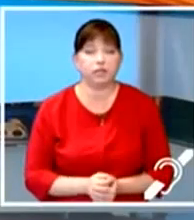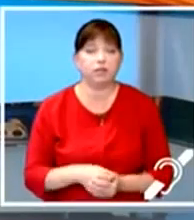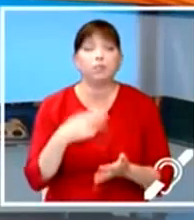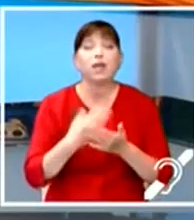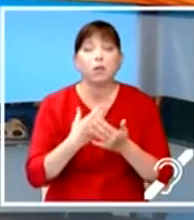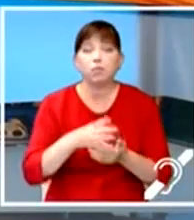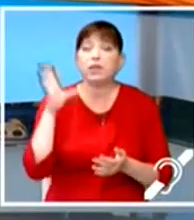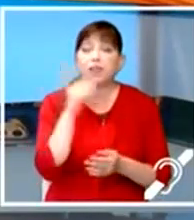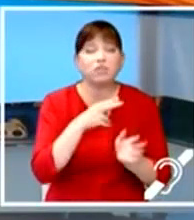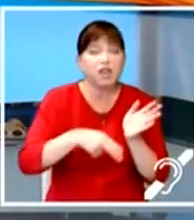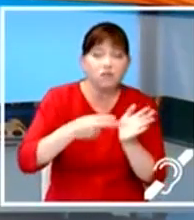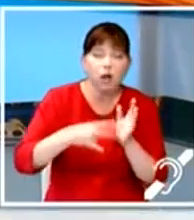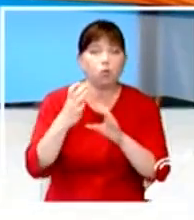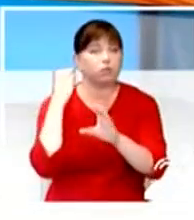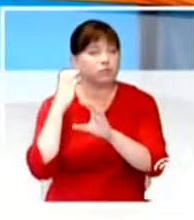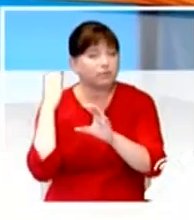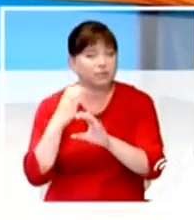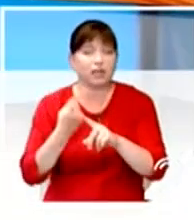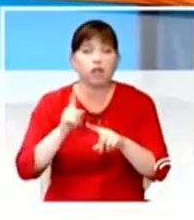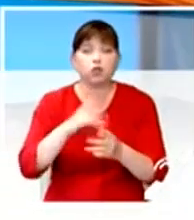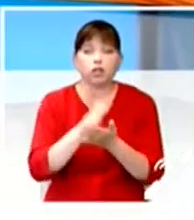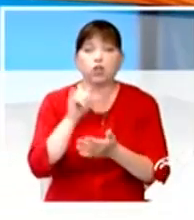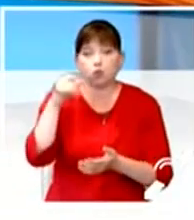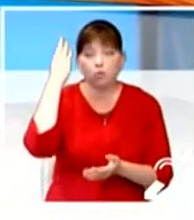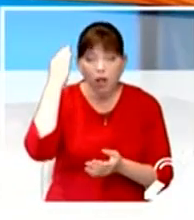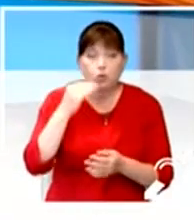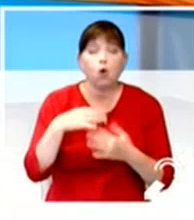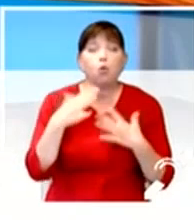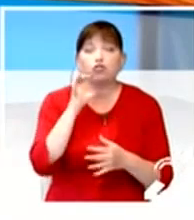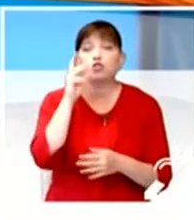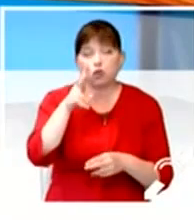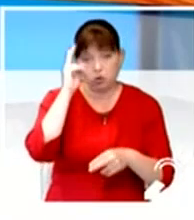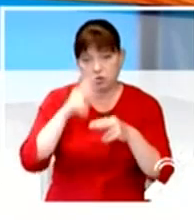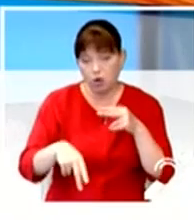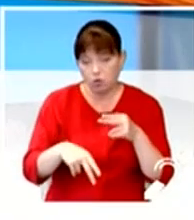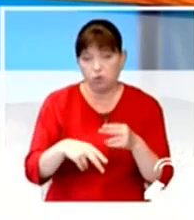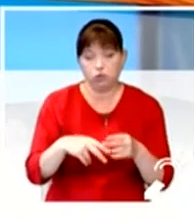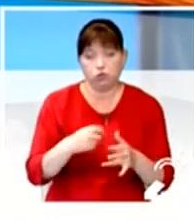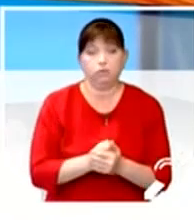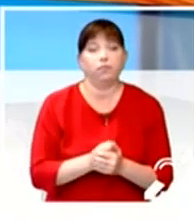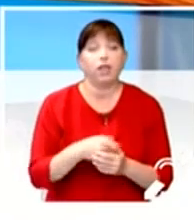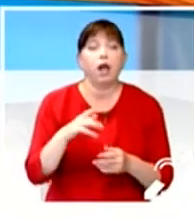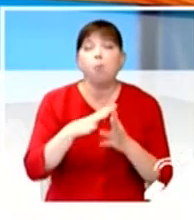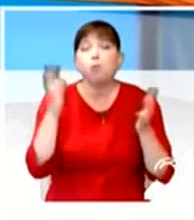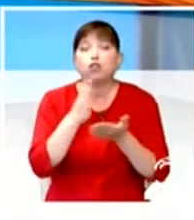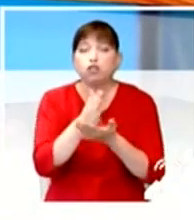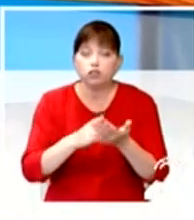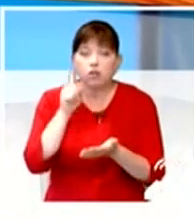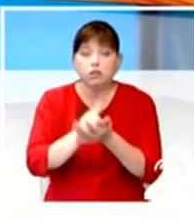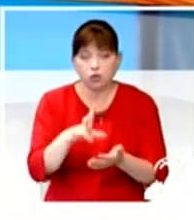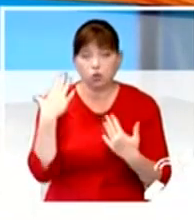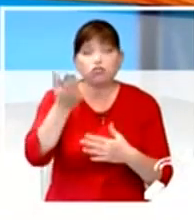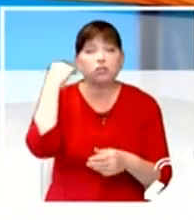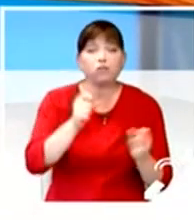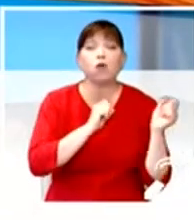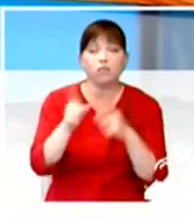Aproape toate trenurile și vagoanele pe care le are în dotare Republica Moldova au termenul de exploatare depășit. O bună parte trebuia să ajungă